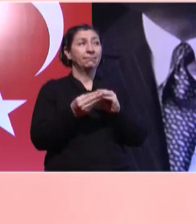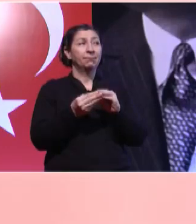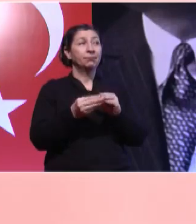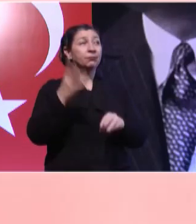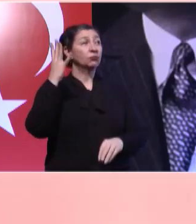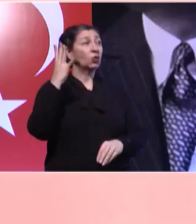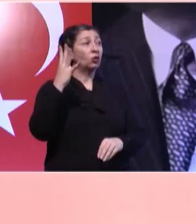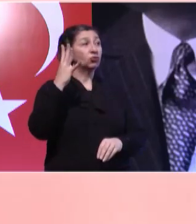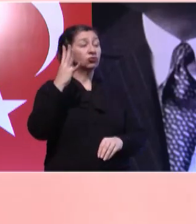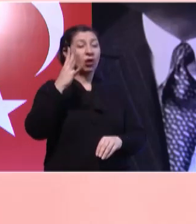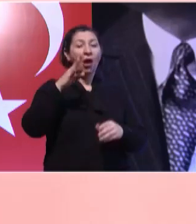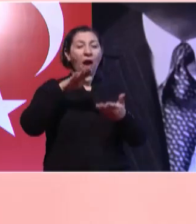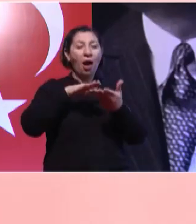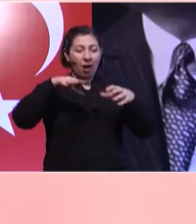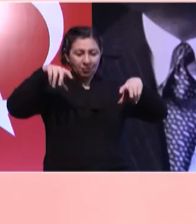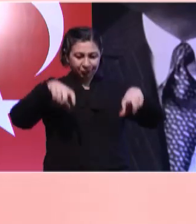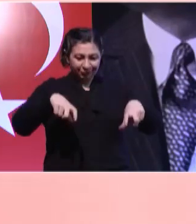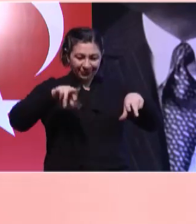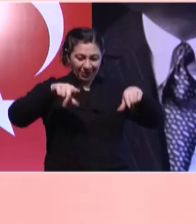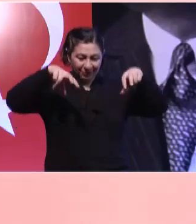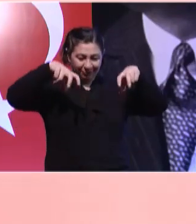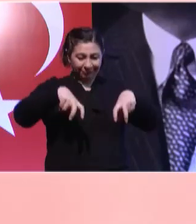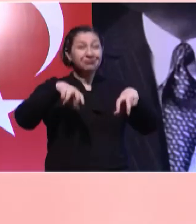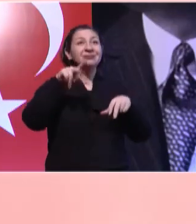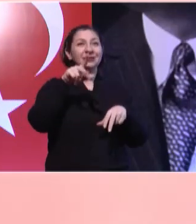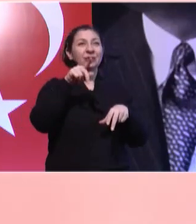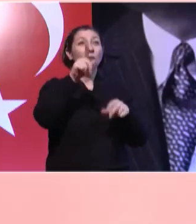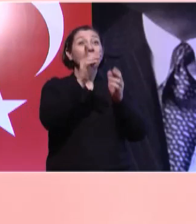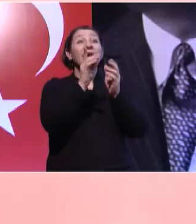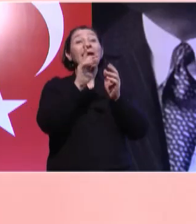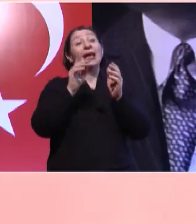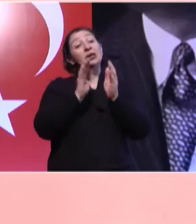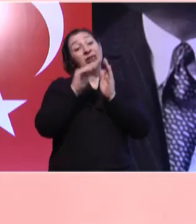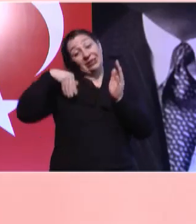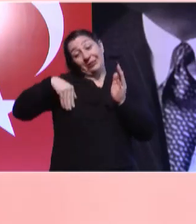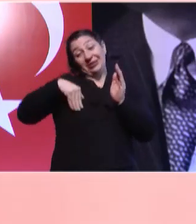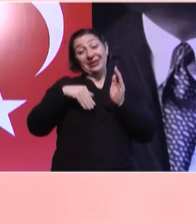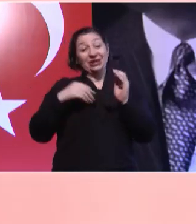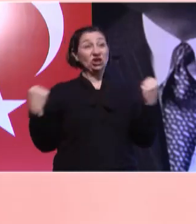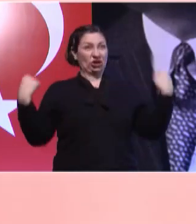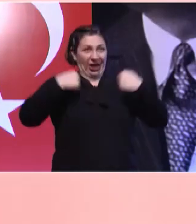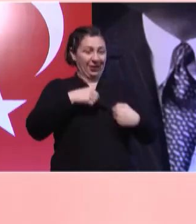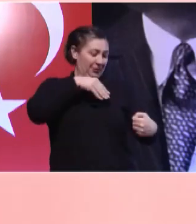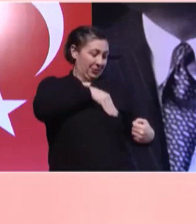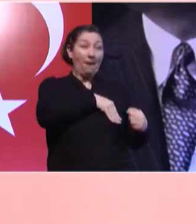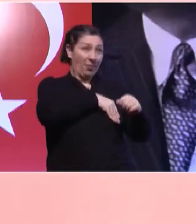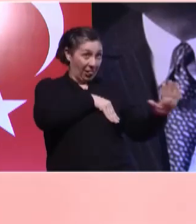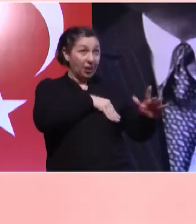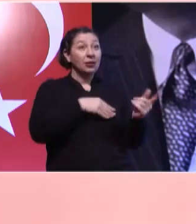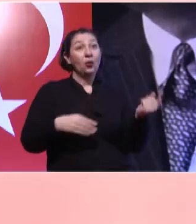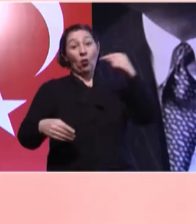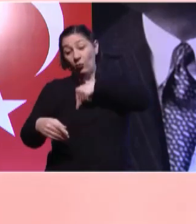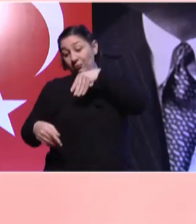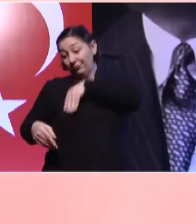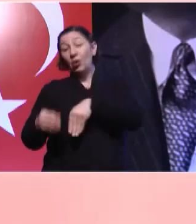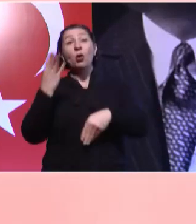4 ayaklı bir stratejiyle. Bunu da cebinizin ikinci, ceketinizin ikinci cebine